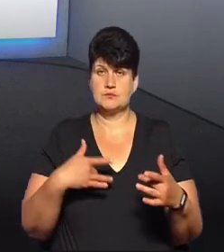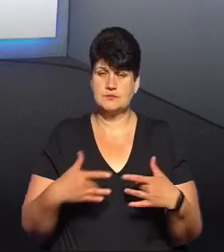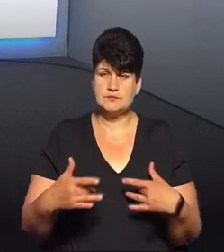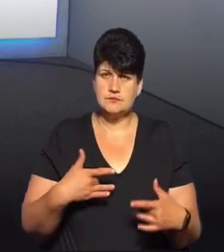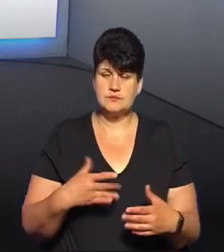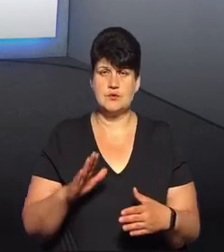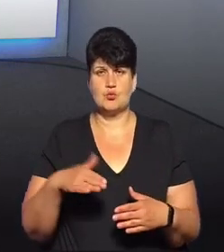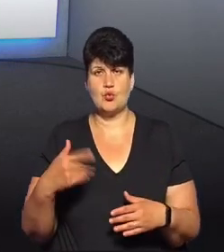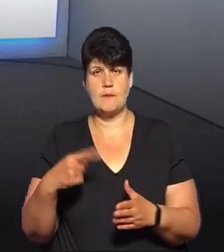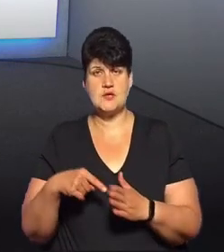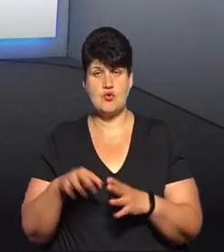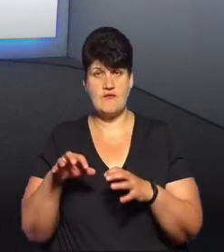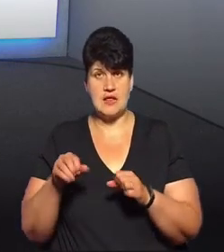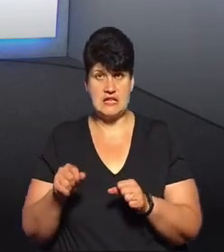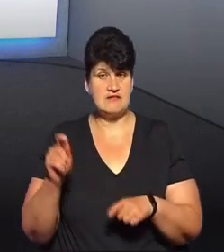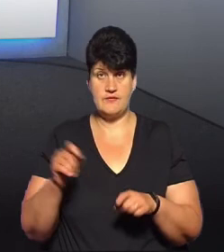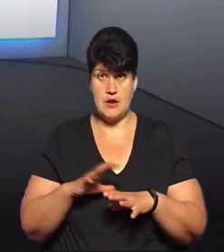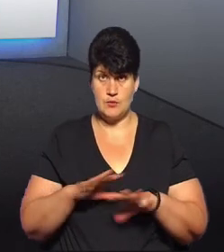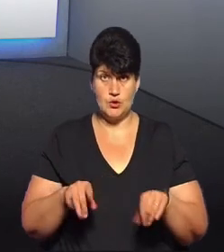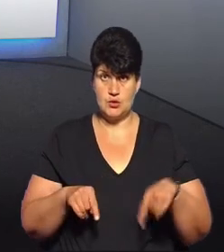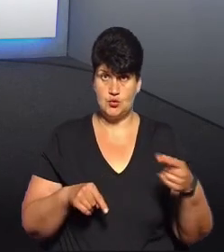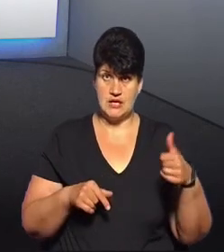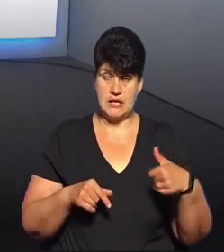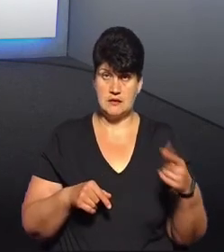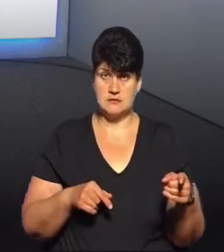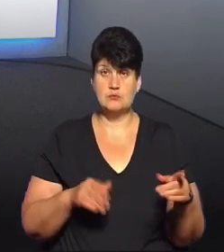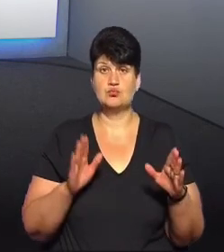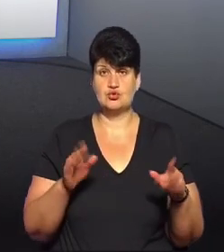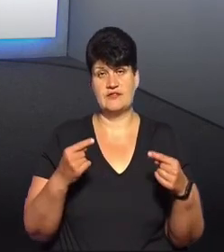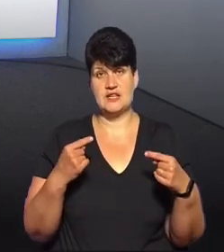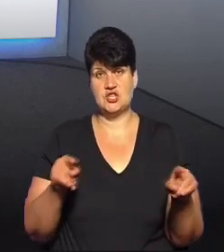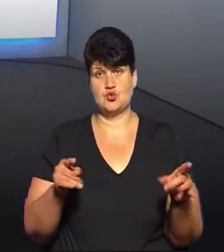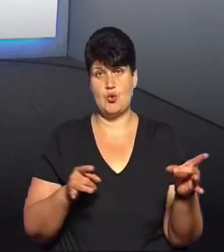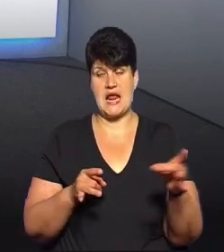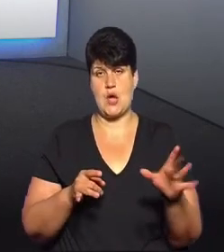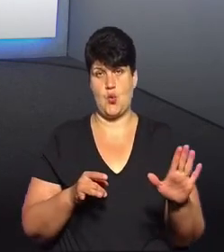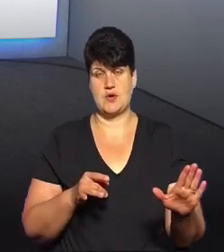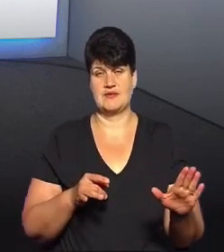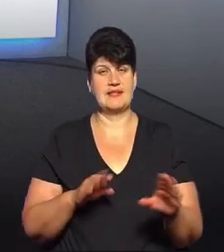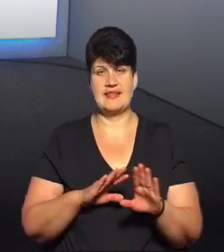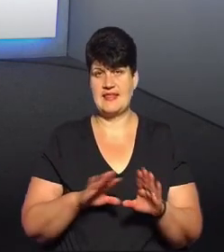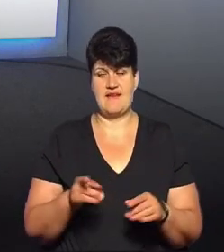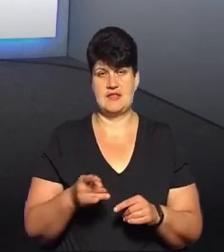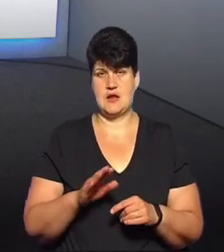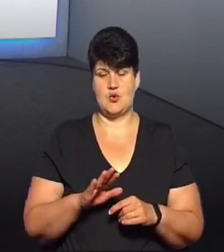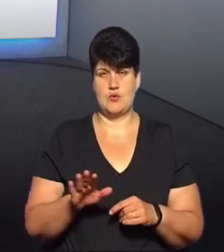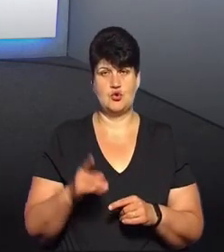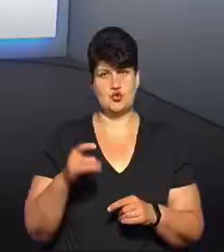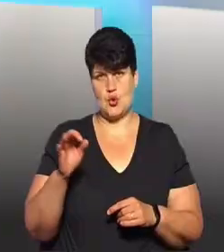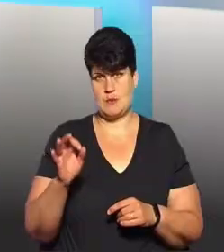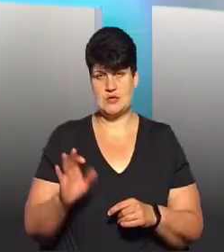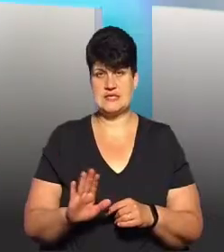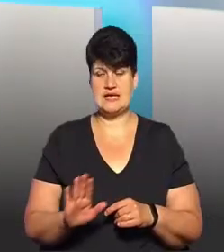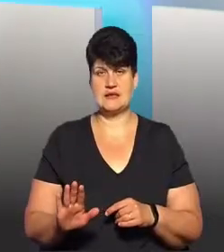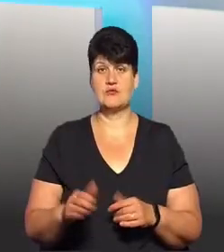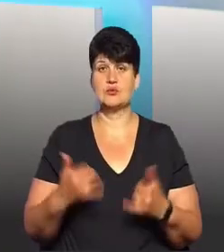то фестивалю не буде на другий рік. Ну, буде просто в іншому регіоні. Не в Тернополі, ну, не біля Тернополя. 100%. Ну, зараз вже є пропозиції